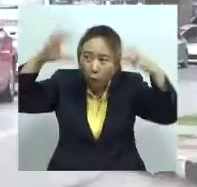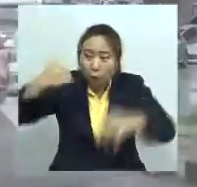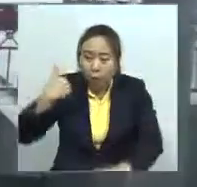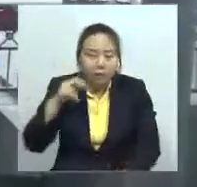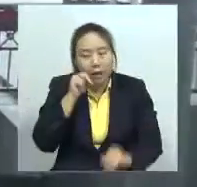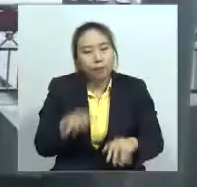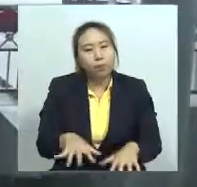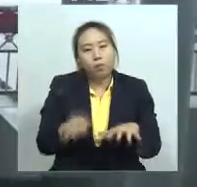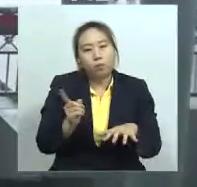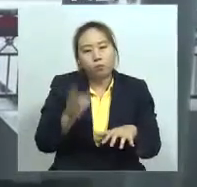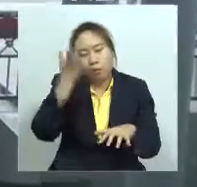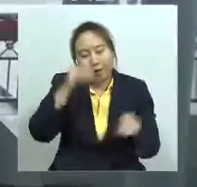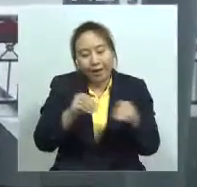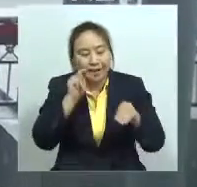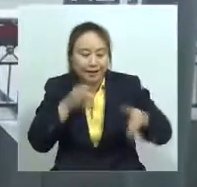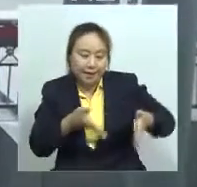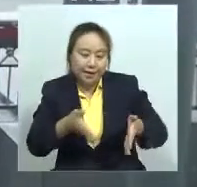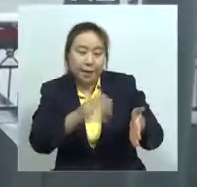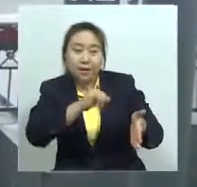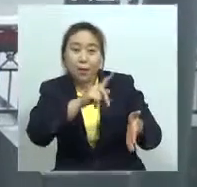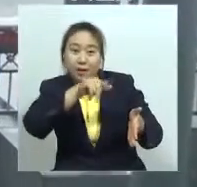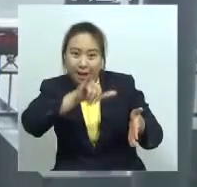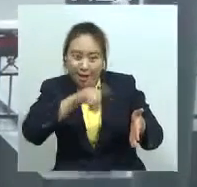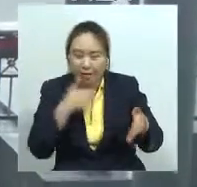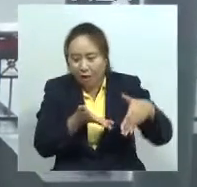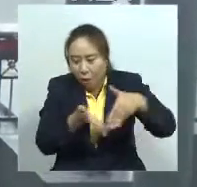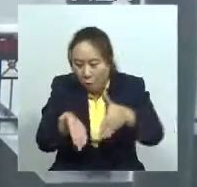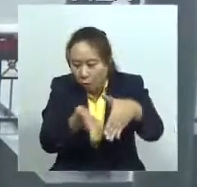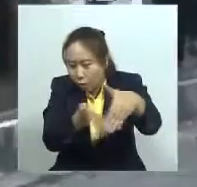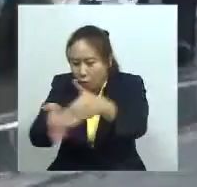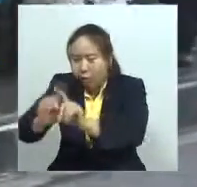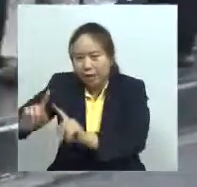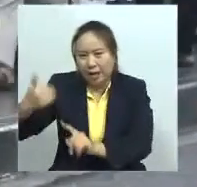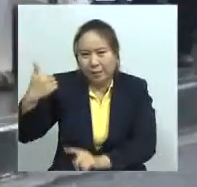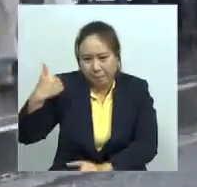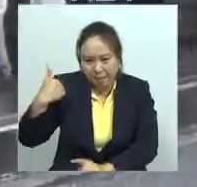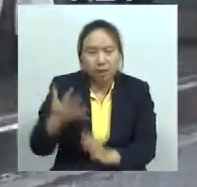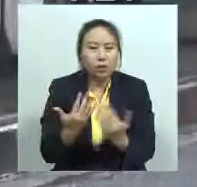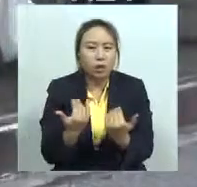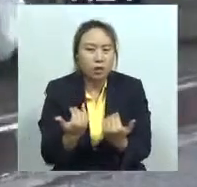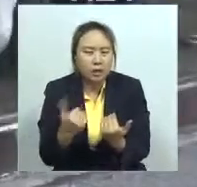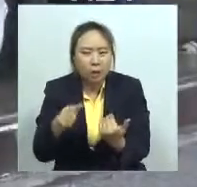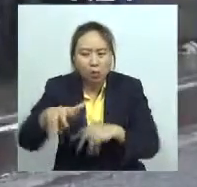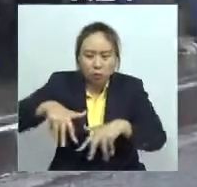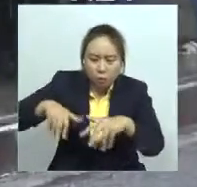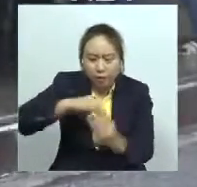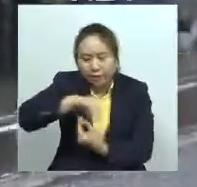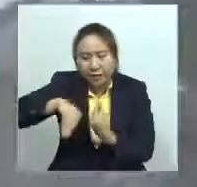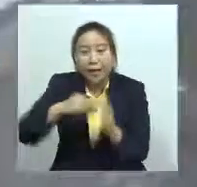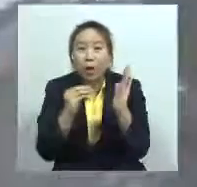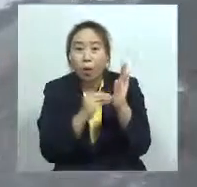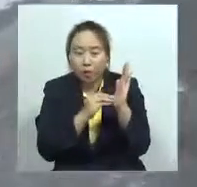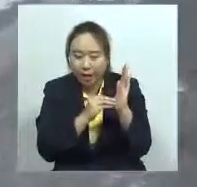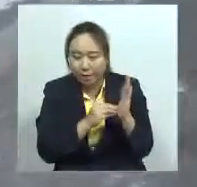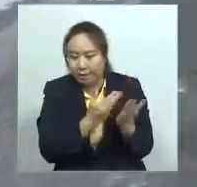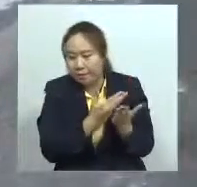เป็นที่ราบลุ่มแม่น้ำเจ้าพระยาและมีคลองสาขาจำนวนมากประกอบกับการขยายตัวของชุมชนและเศรษฐกิจจากกรุงเทพมหาน